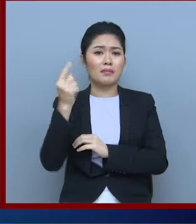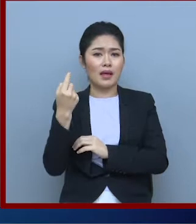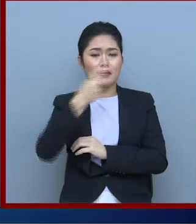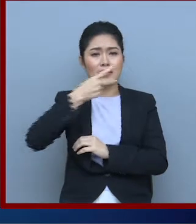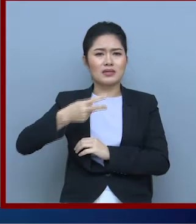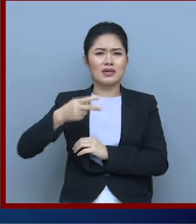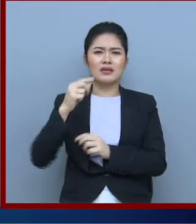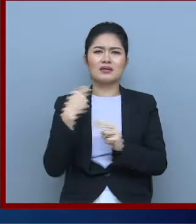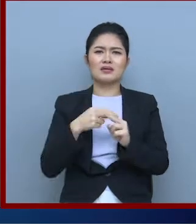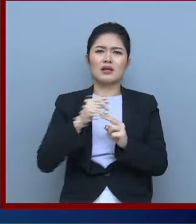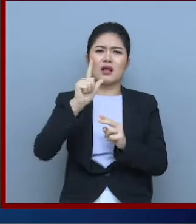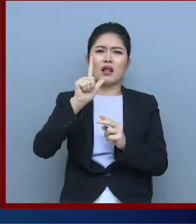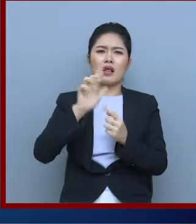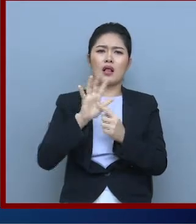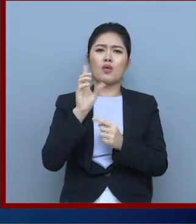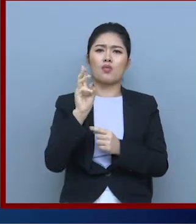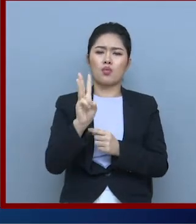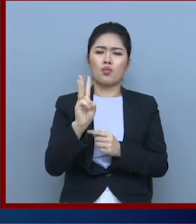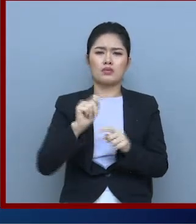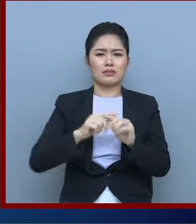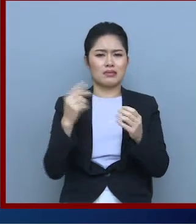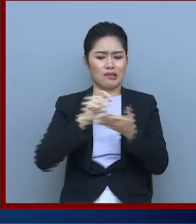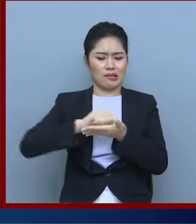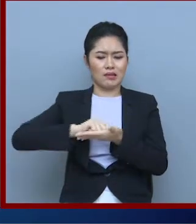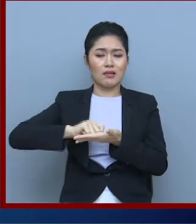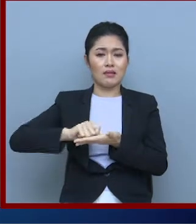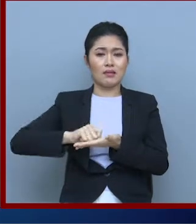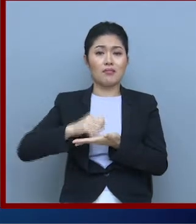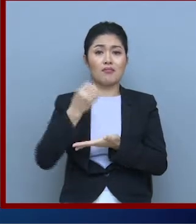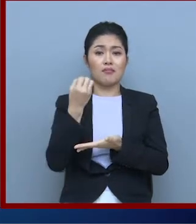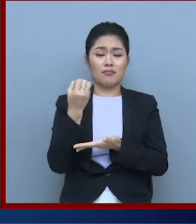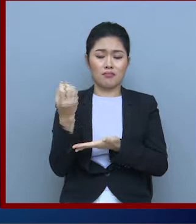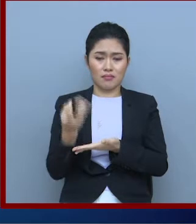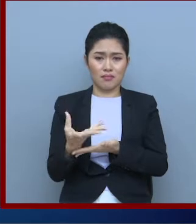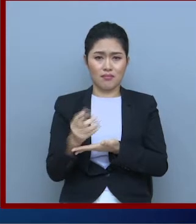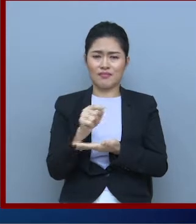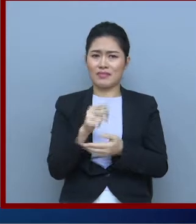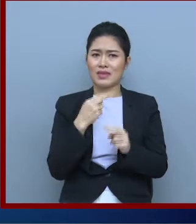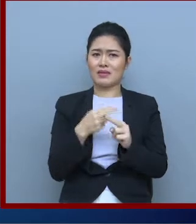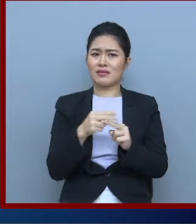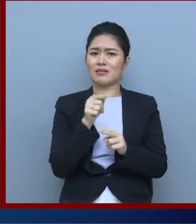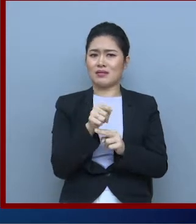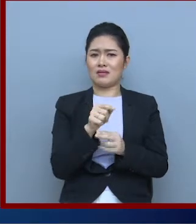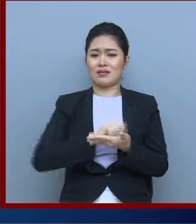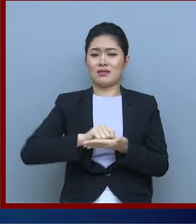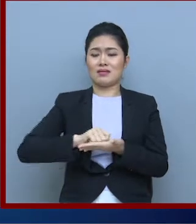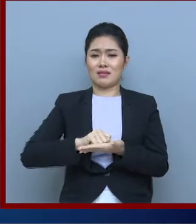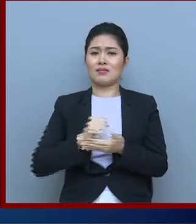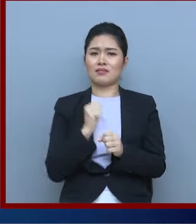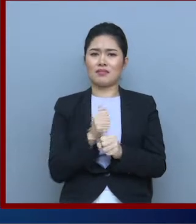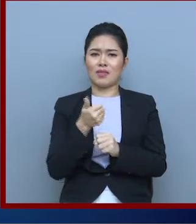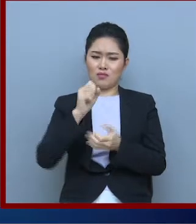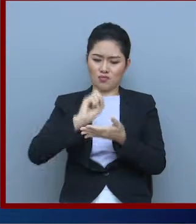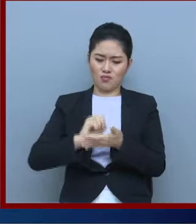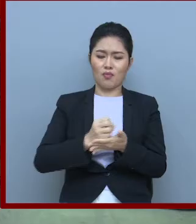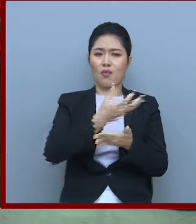จะเป็นภาษาลัวนะครับแต่ตอนนี้เนี่ยเราสามารถเขียนในตัว Arduino IDE แล้วสาม